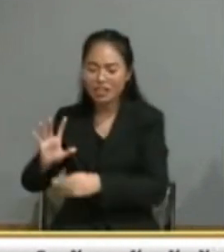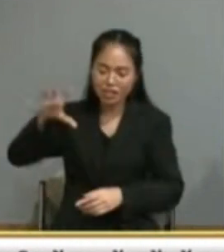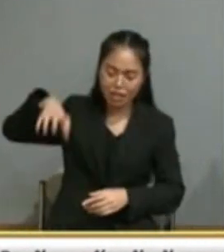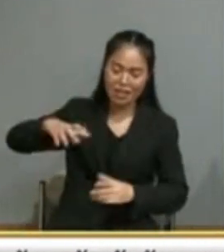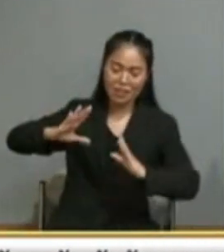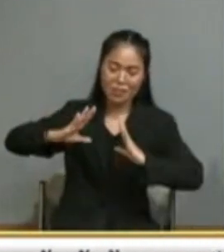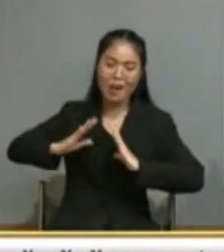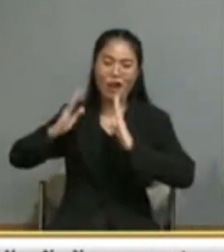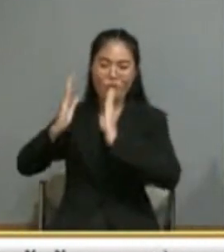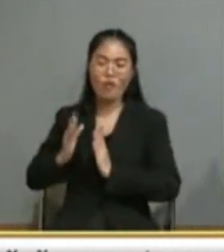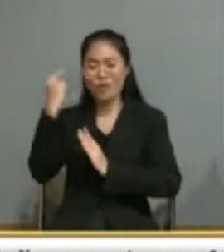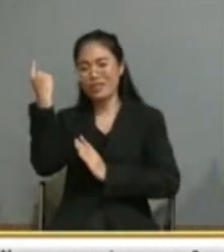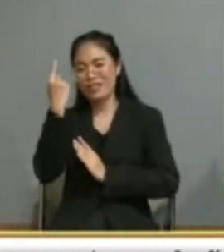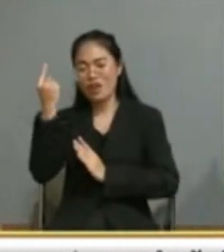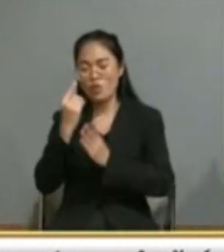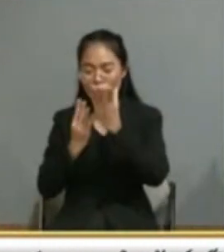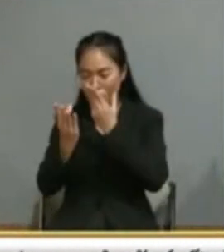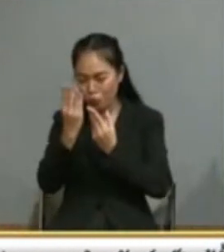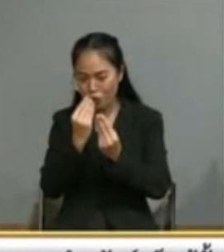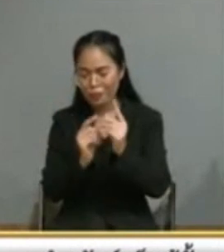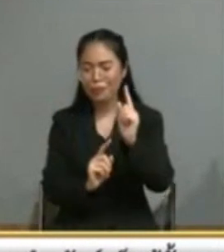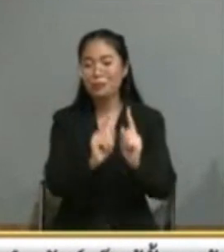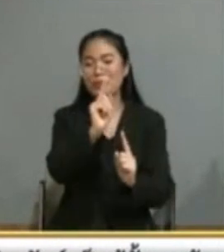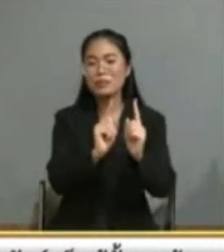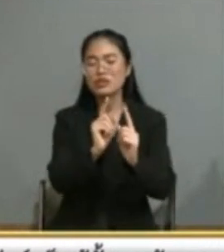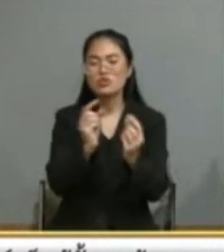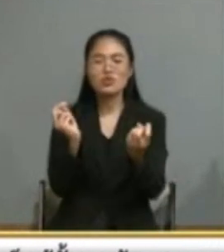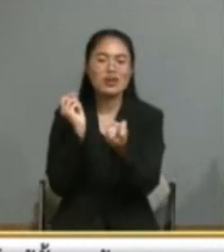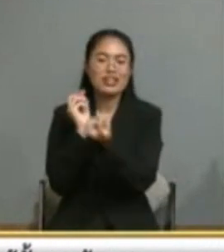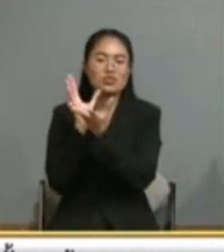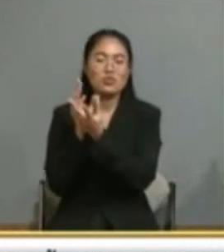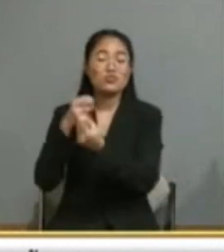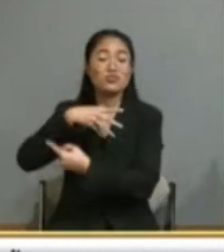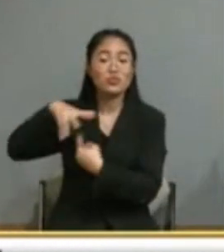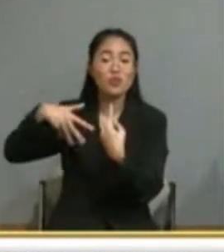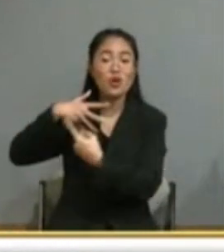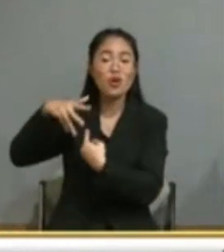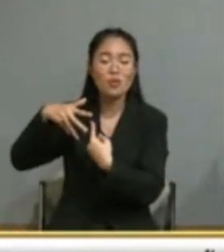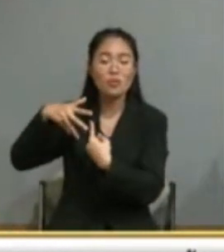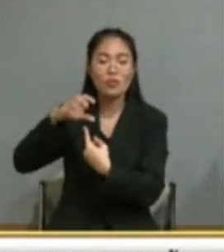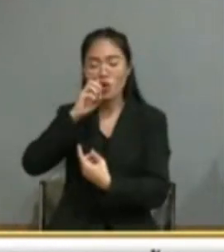ะอาคารที่พักผู้ทยสารโดยได้ศึษารายงานยประเมินผลกระธบสงแวดล้อม